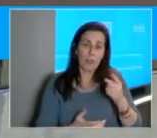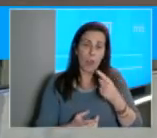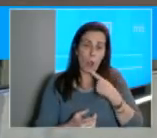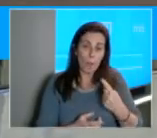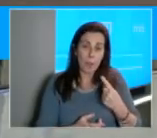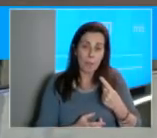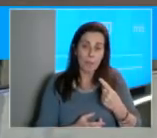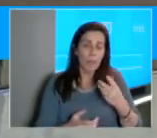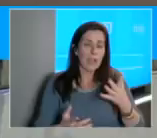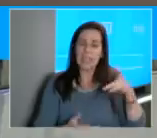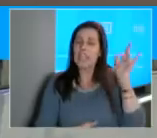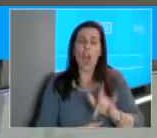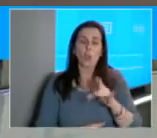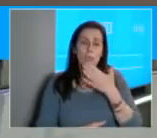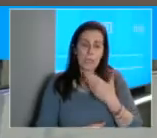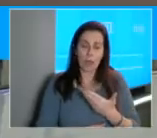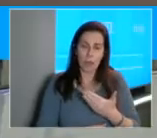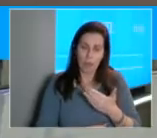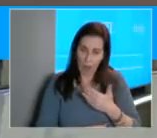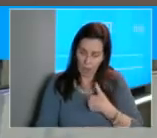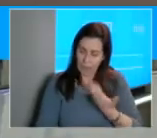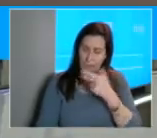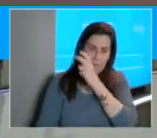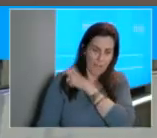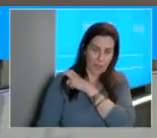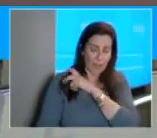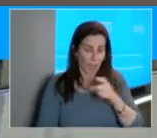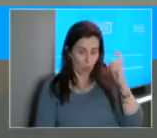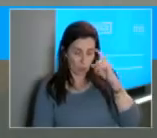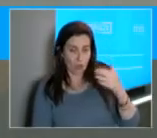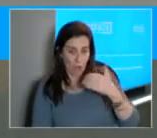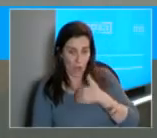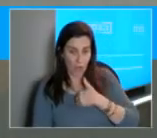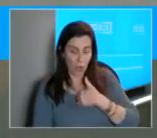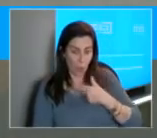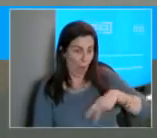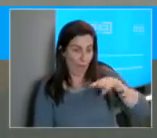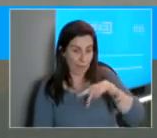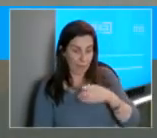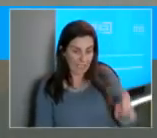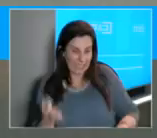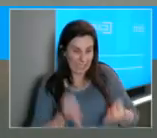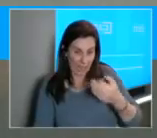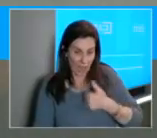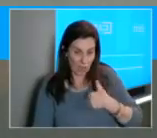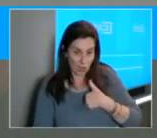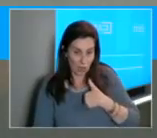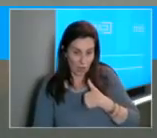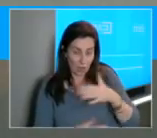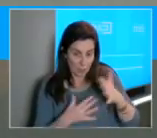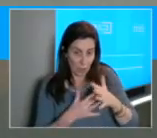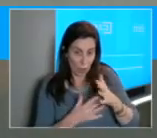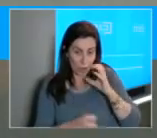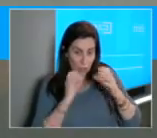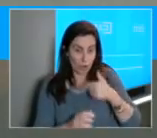וכשמדברים על גלי התנגדות, אני פיקדתי על כוחות. אגב, אתה חושב שאנחנו מלבים את זה קצת בתקשורת? אני יכול לומר, זה יכול למתוח ביקורת